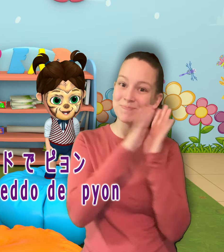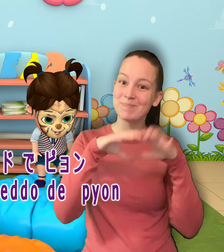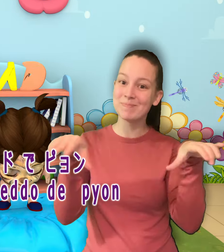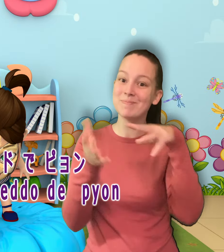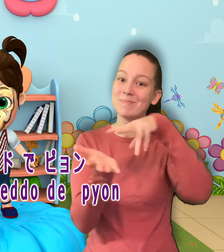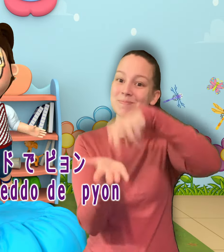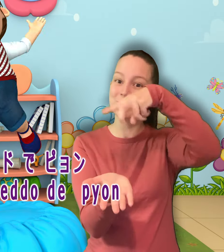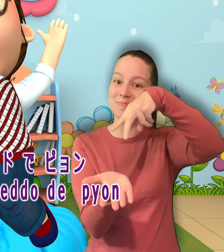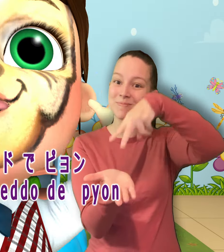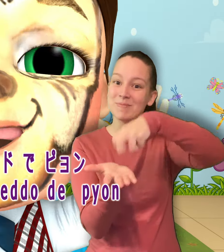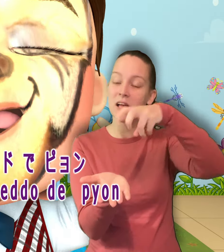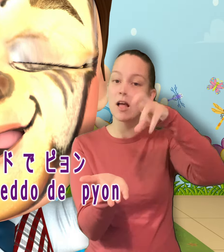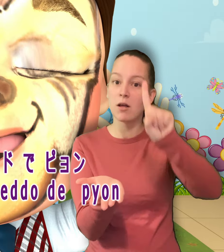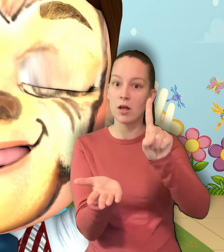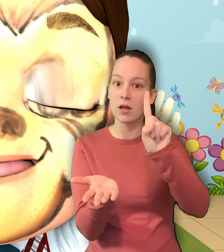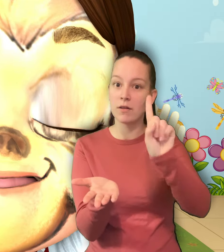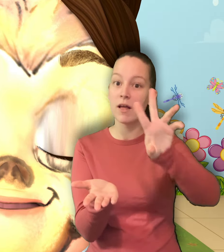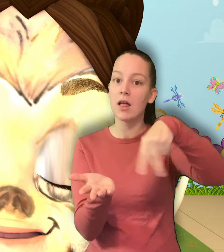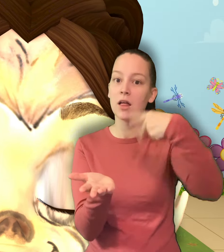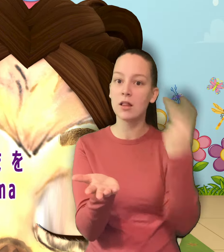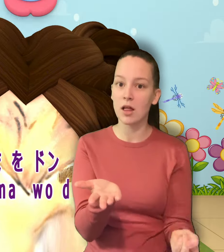BKEthe